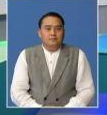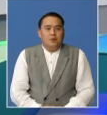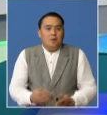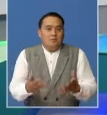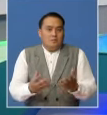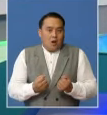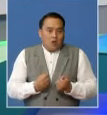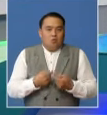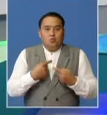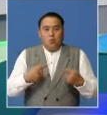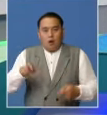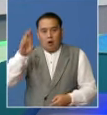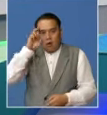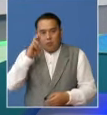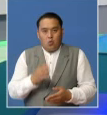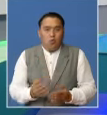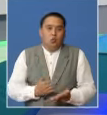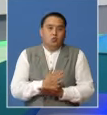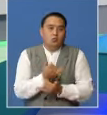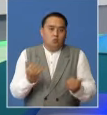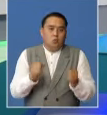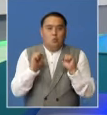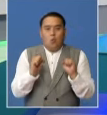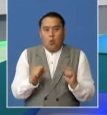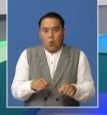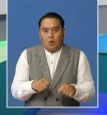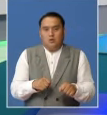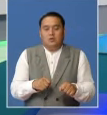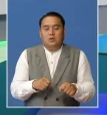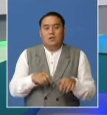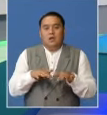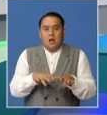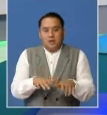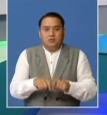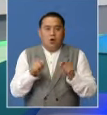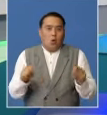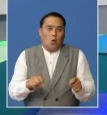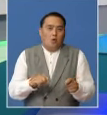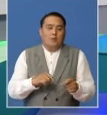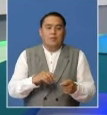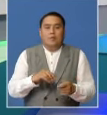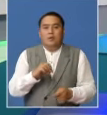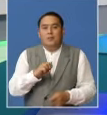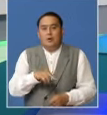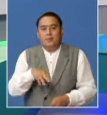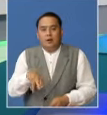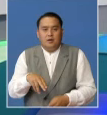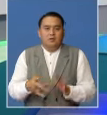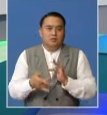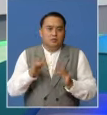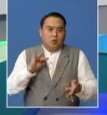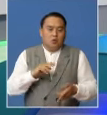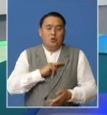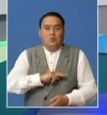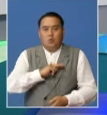Получить ту или иную государственную услугу можно между делом. Для этого создается множество приложений и работают сайты